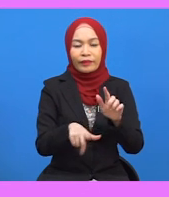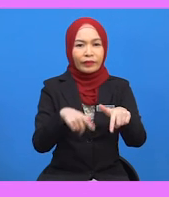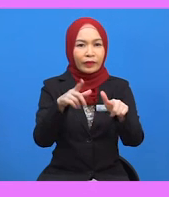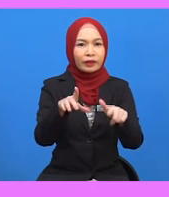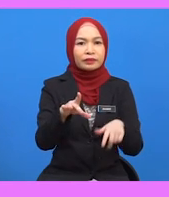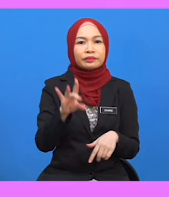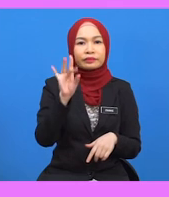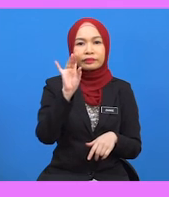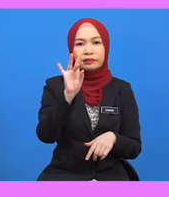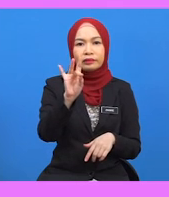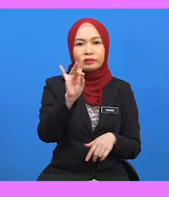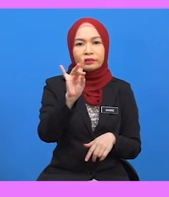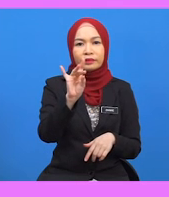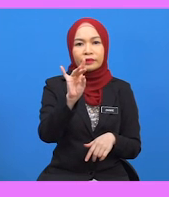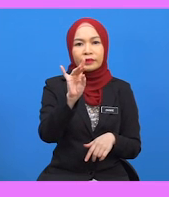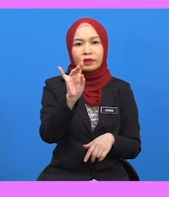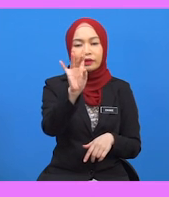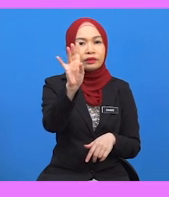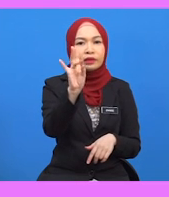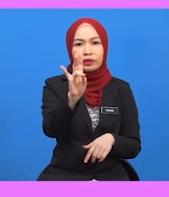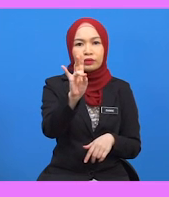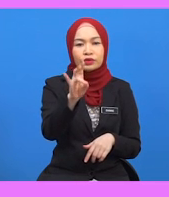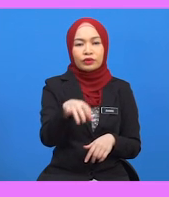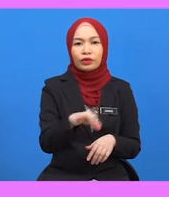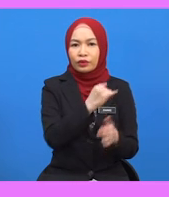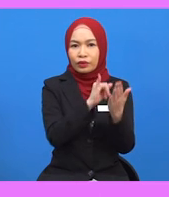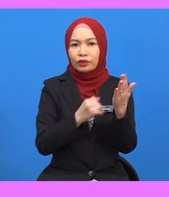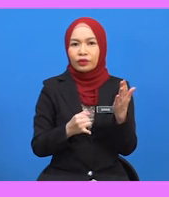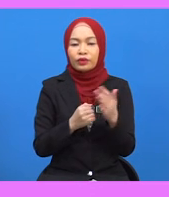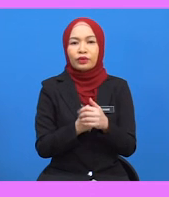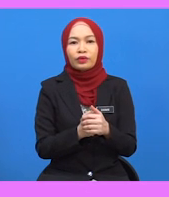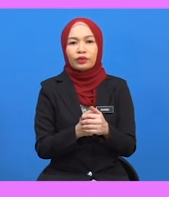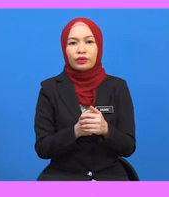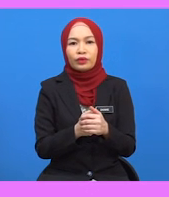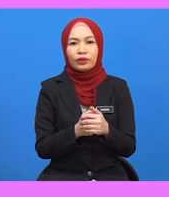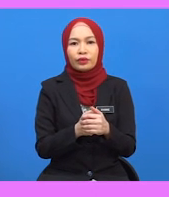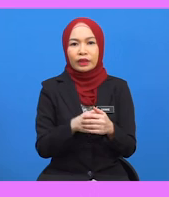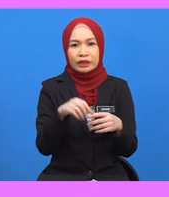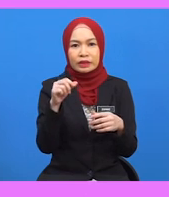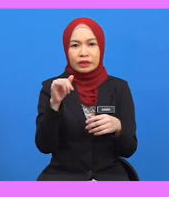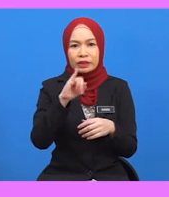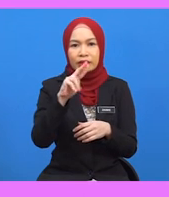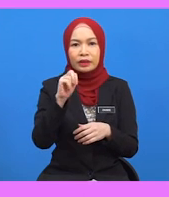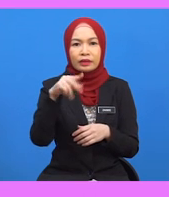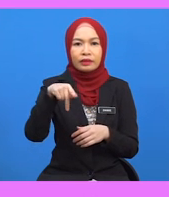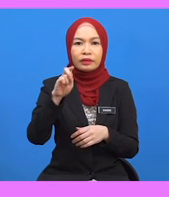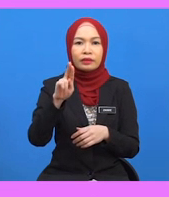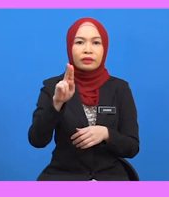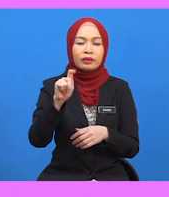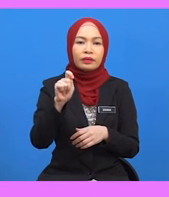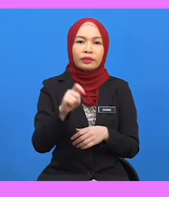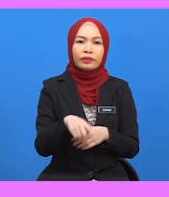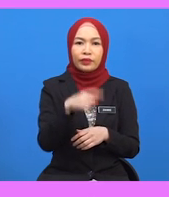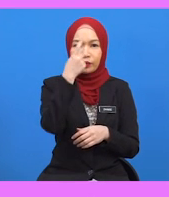Langkah ketujuh, lukis simbol input untuk masukkan nilai carian B.